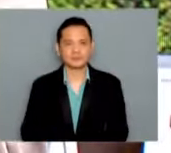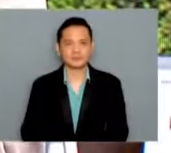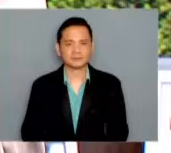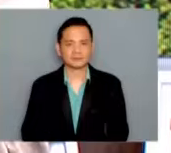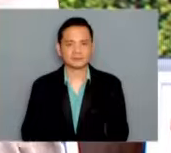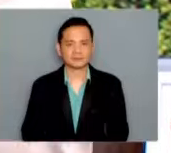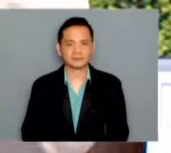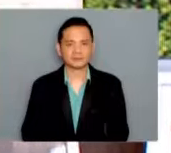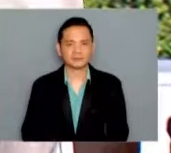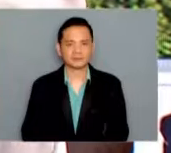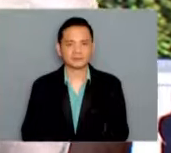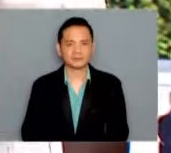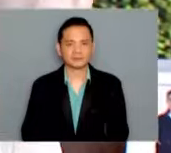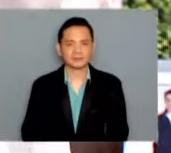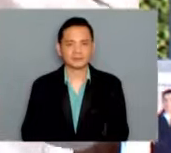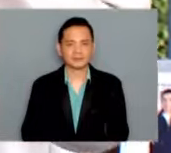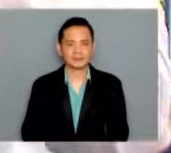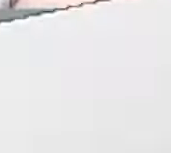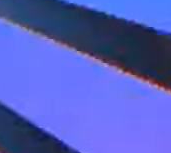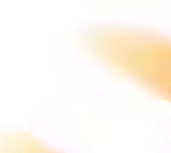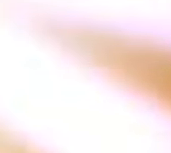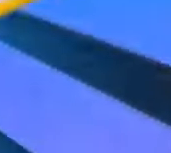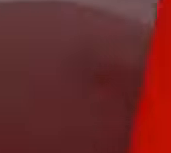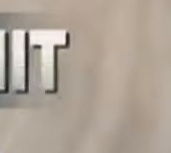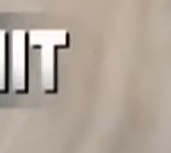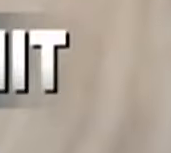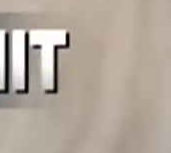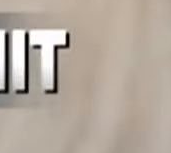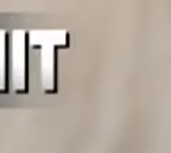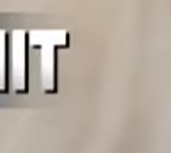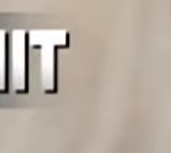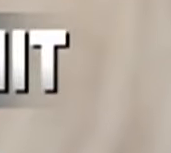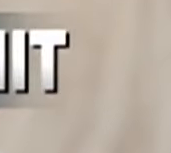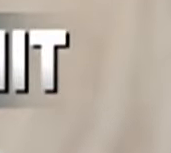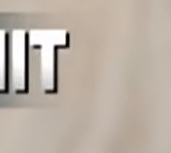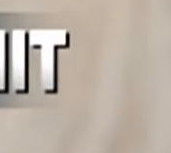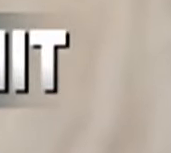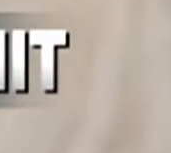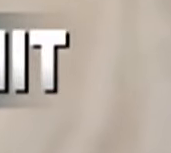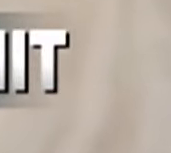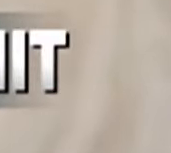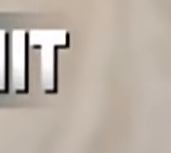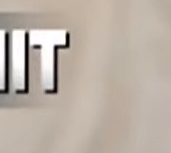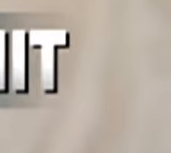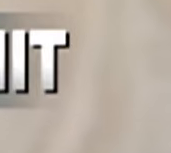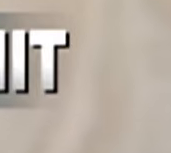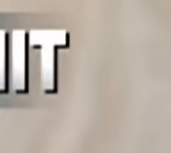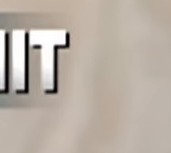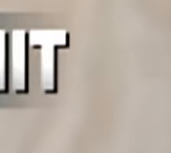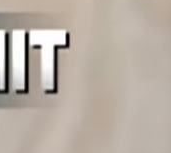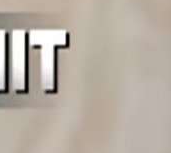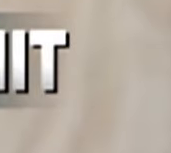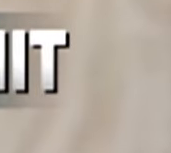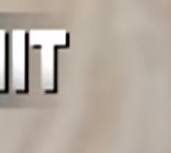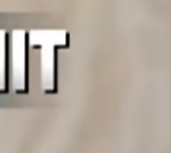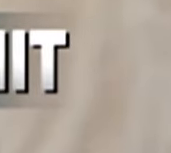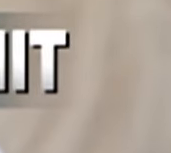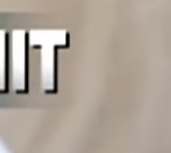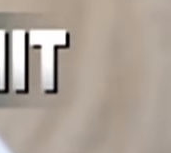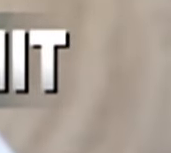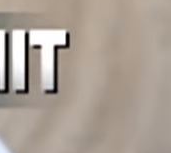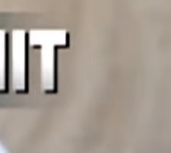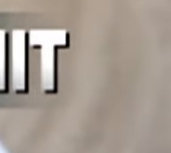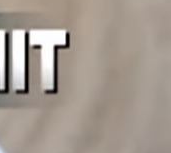yun, di ba? Craving for something healthy ng pampalamig din. Ito, sagot na namin kayo sa healthy pampresko. Dayaan dahil sa atin. Mamaya ni Doc